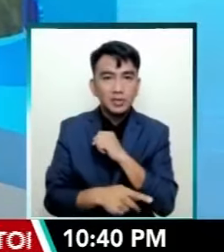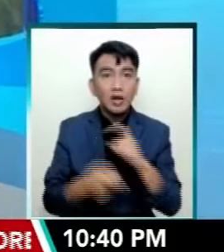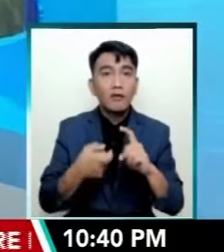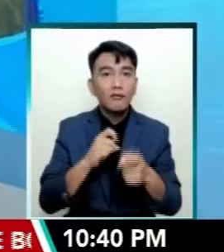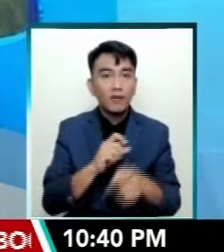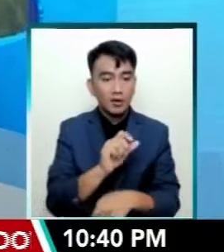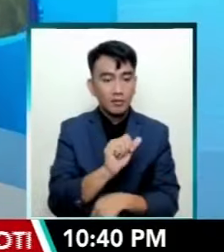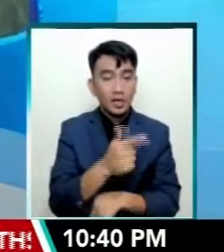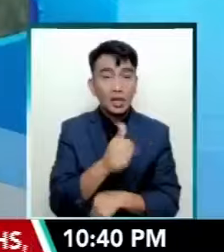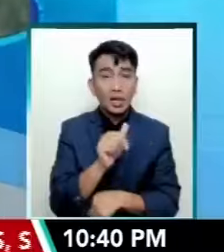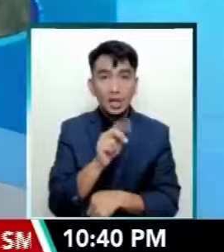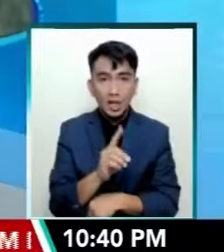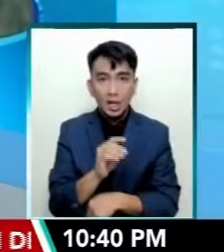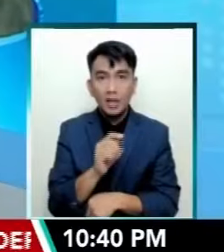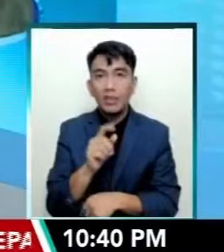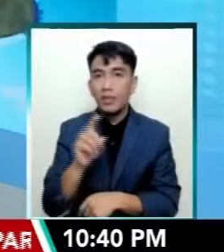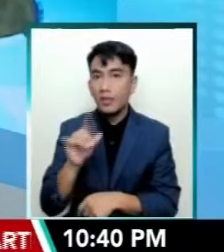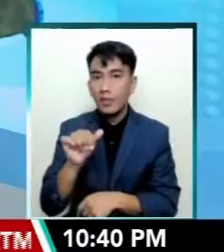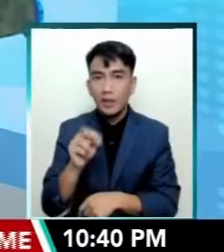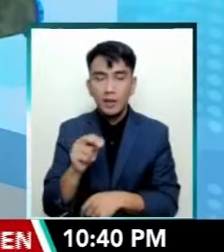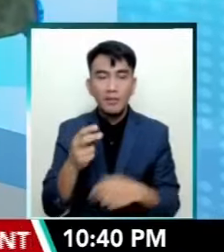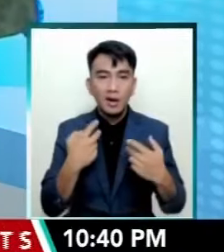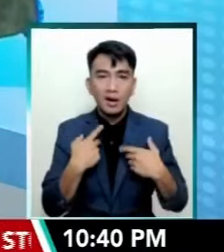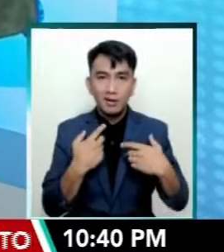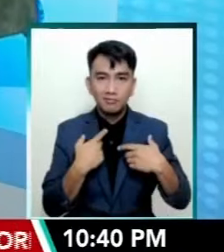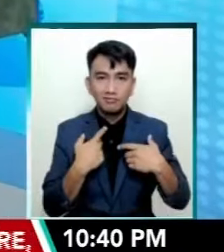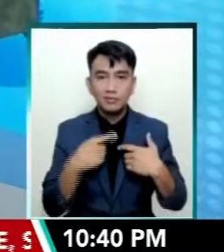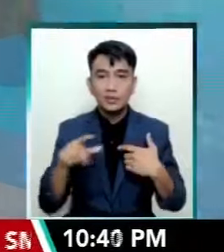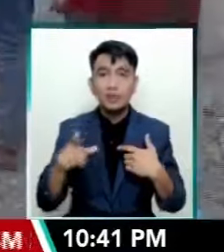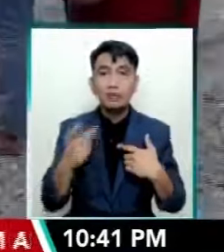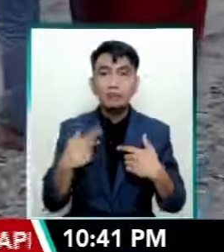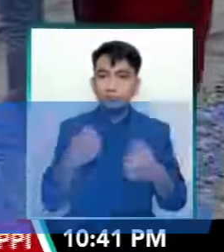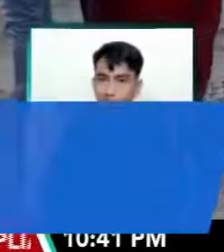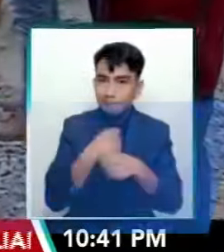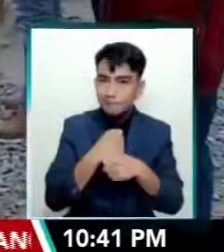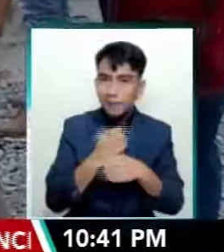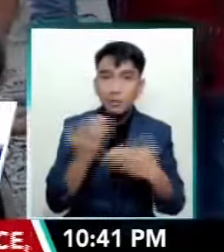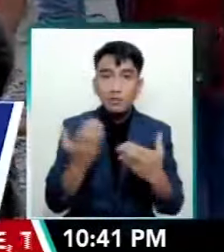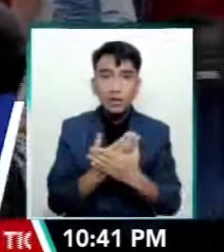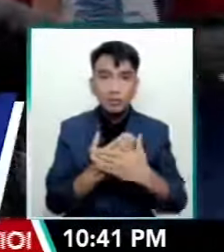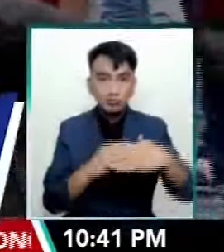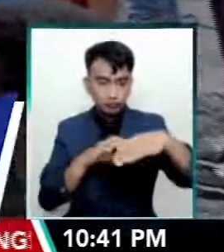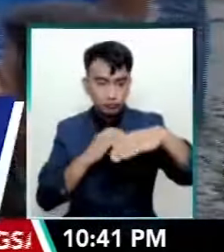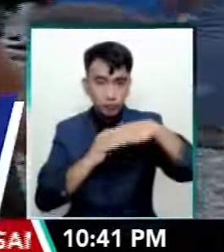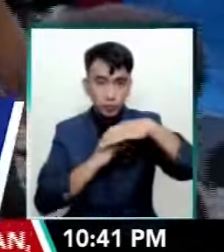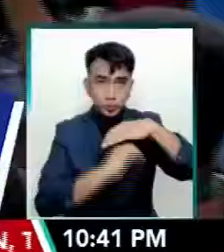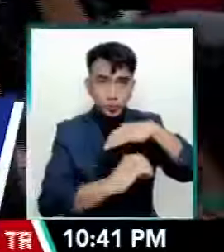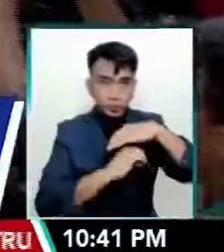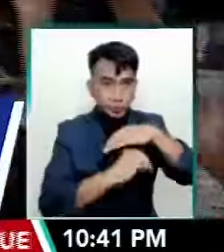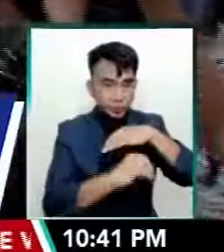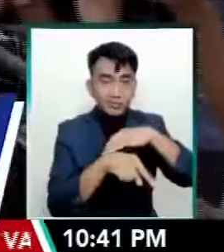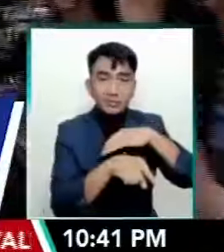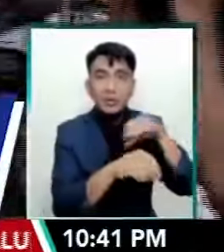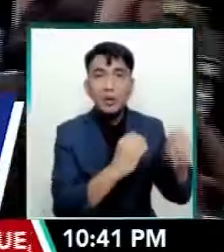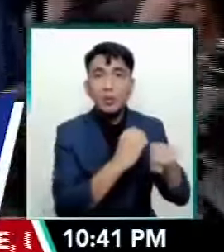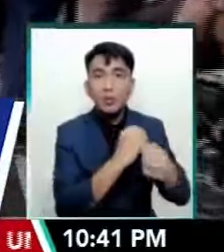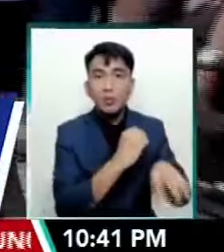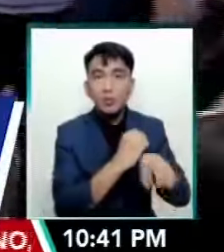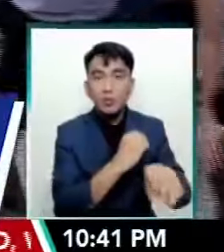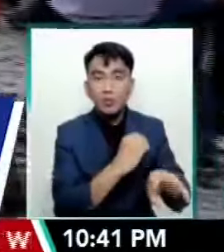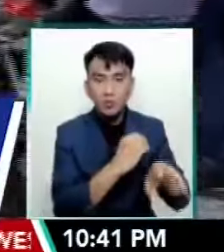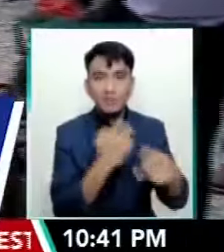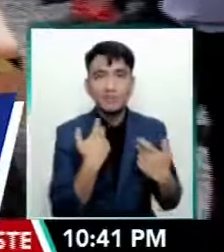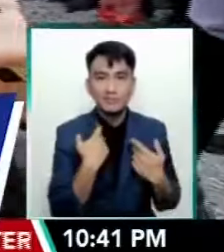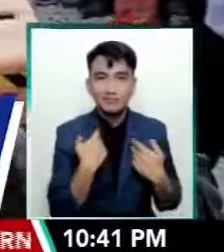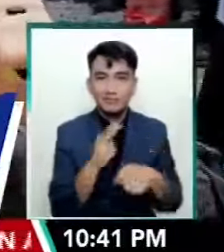sinimula na ang paggawa ng Tunnel No. 5 sa Norzagaray, Bulacan. Ito'y bahagi ng Angat Water Transmission Project na tatakbo ng